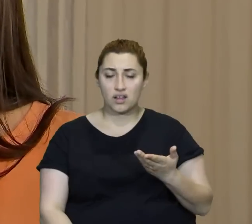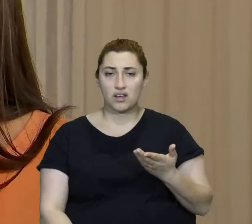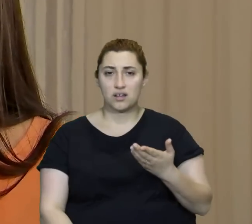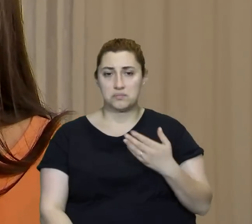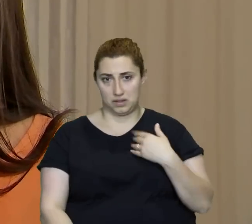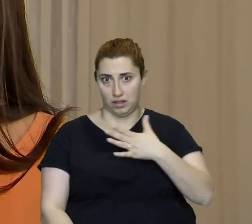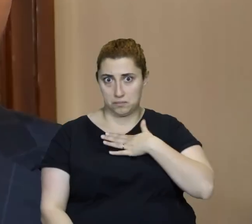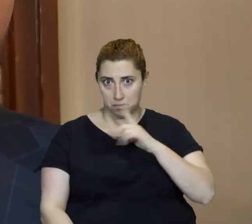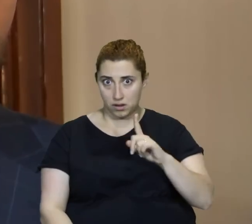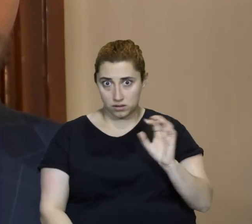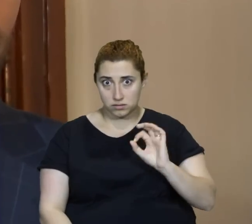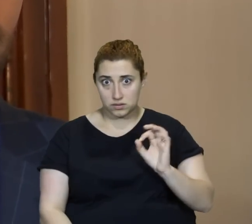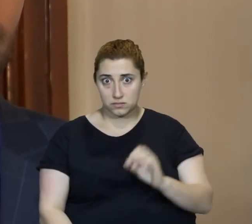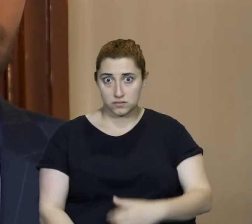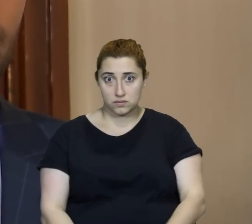Deneyeyim değil mi?